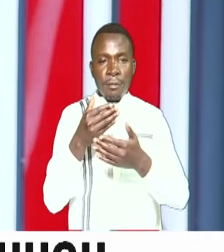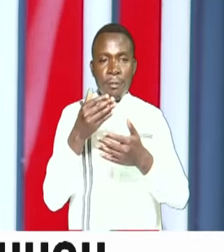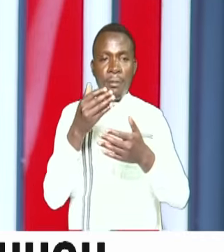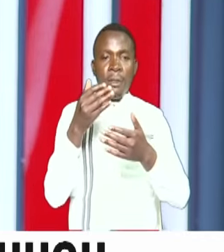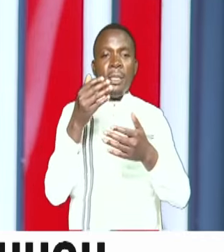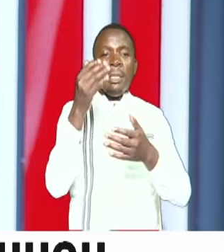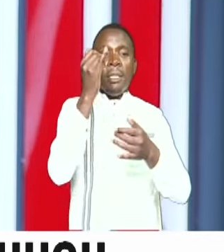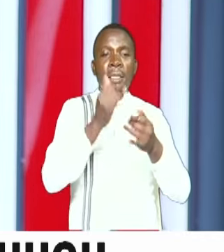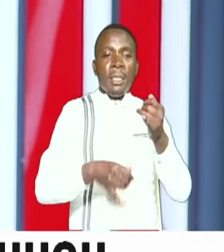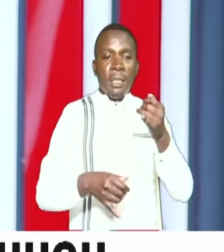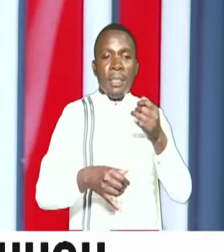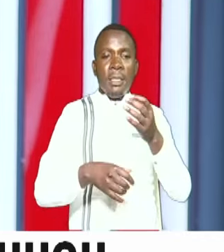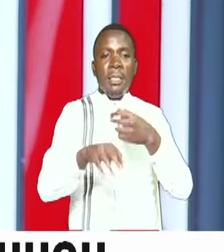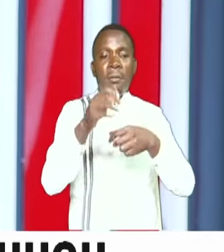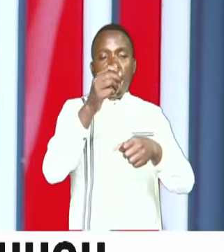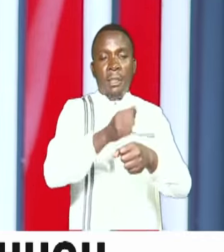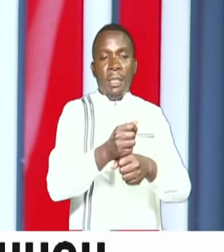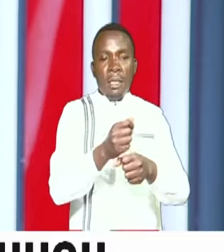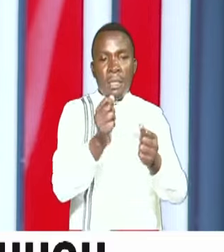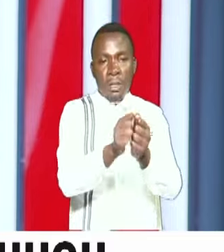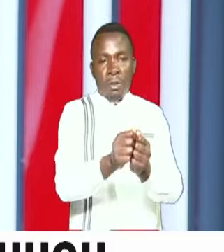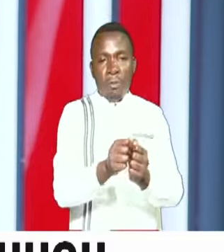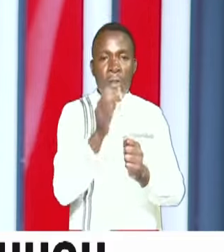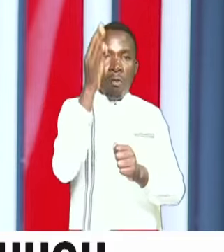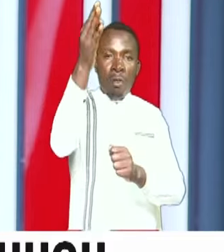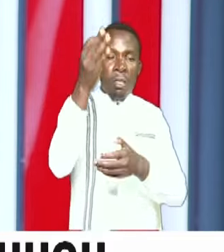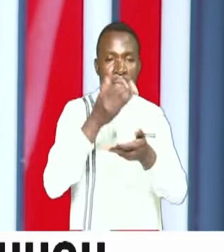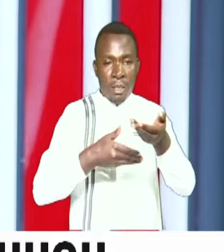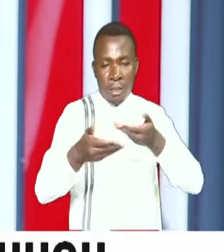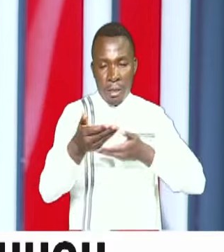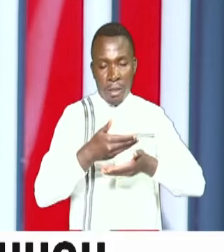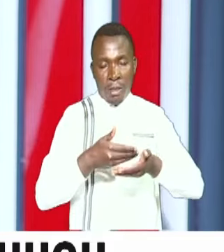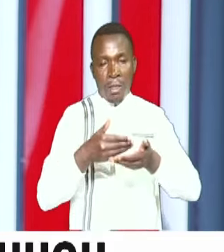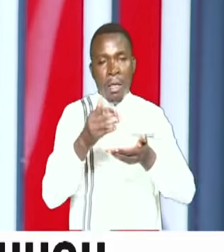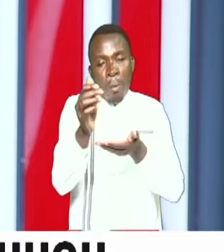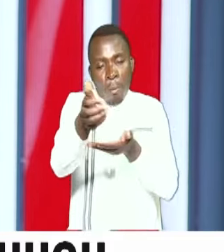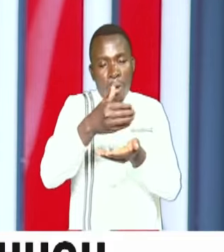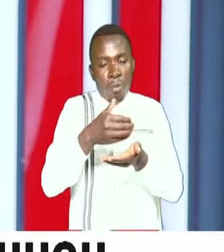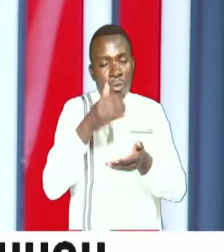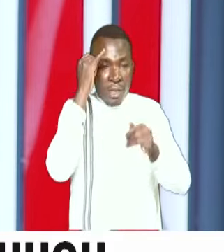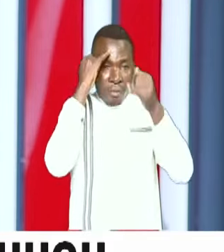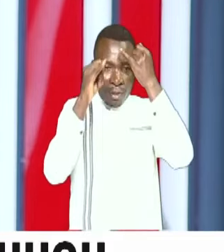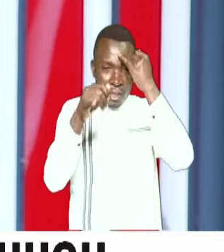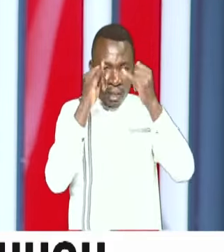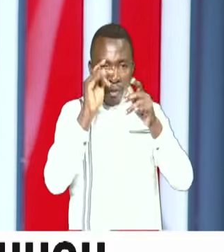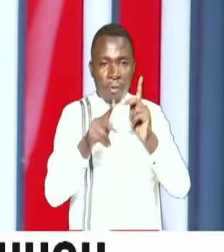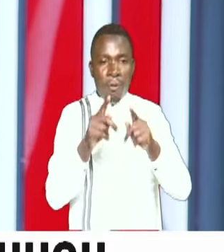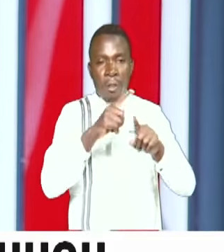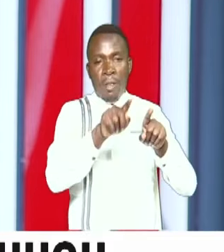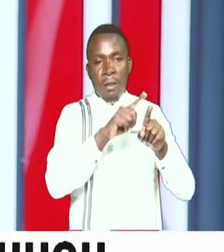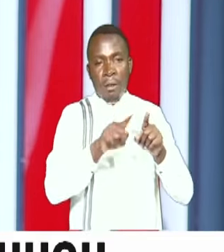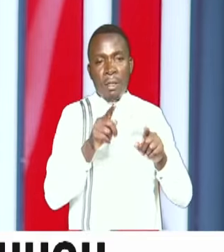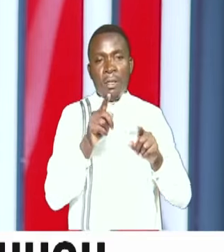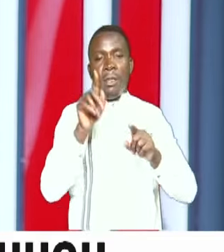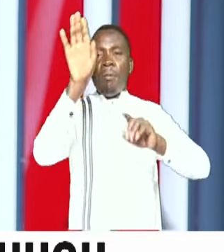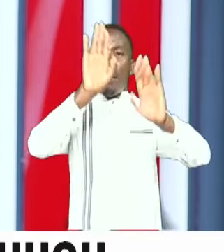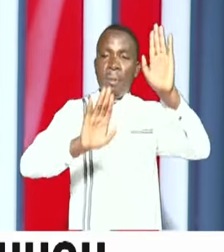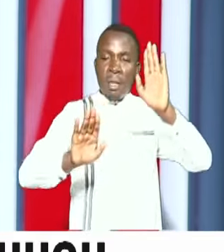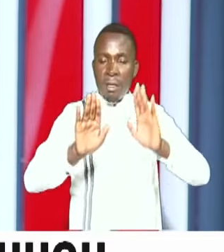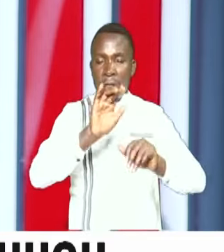zose kugira ngo ibirimo ibitekerezo by'abantu batandukanye bafite uruhare mu bijyanye na policy